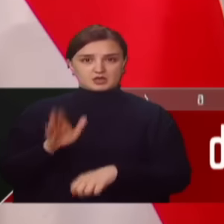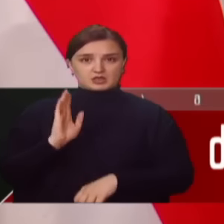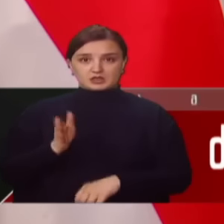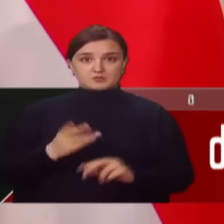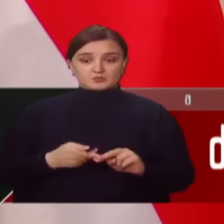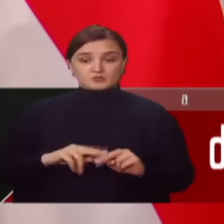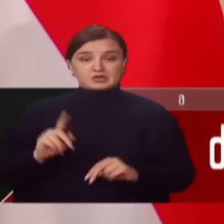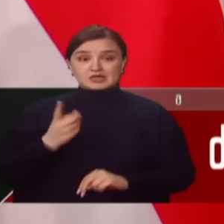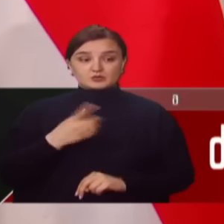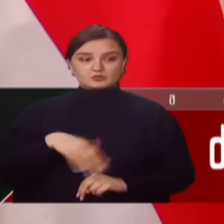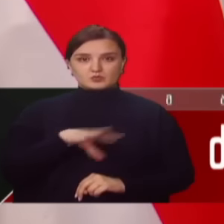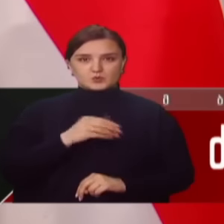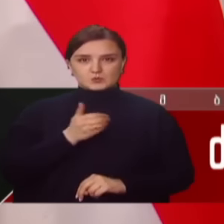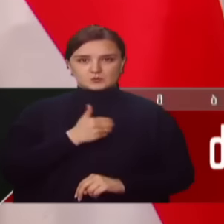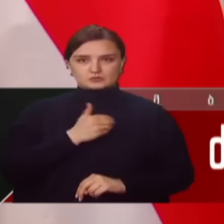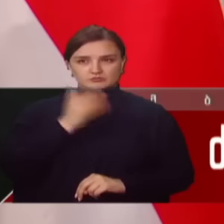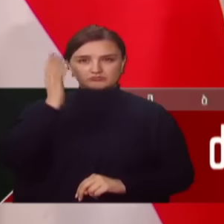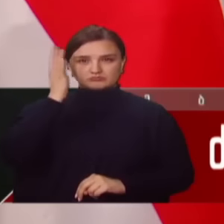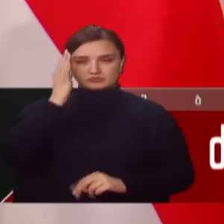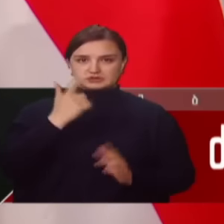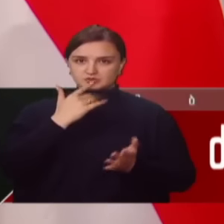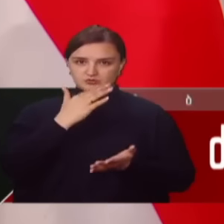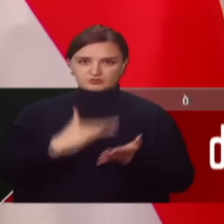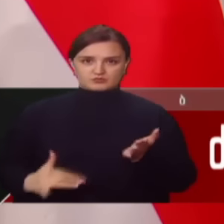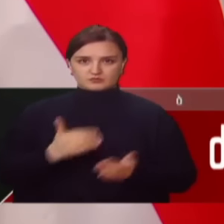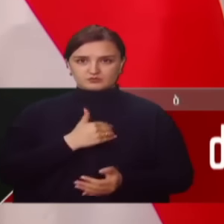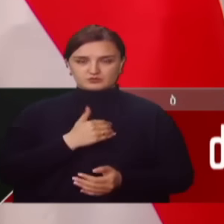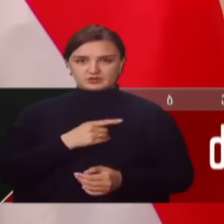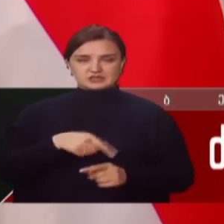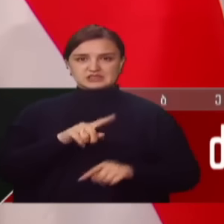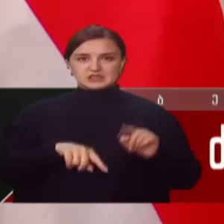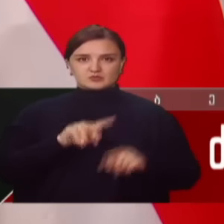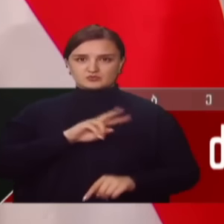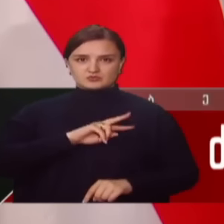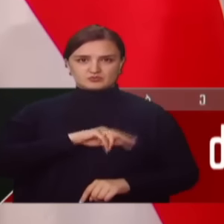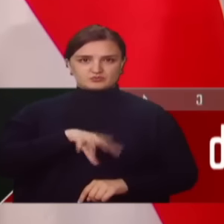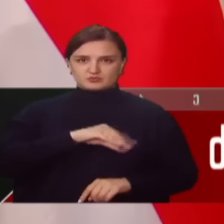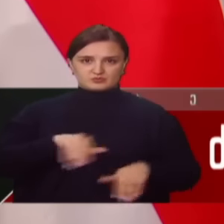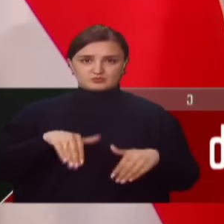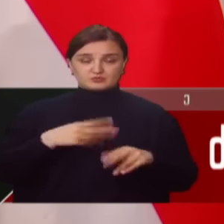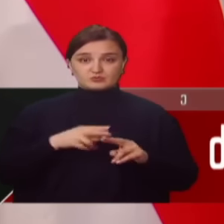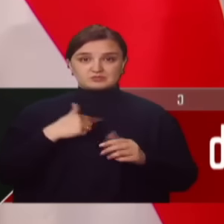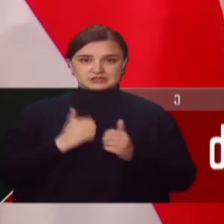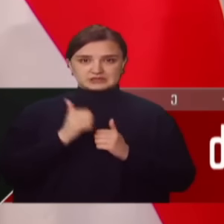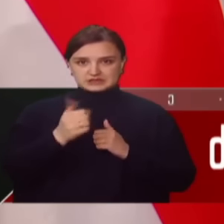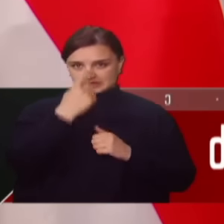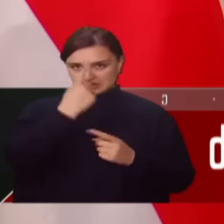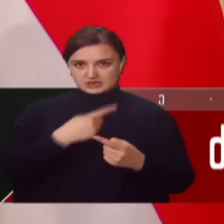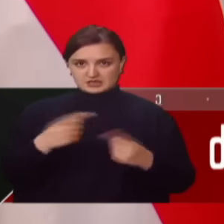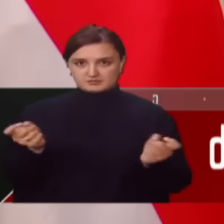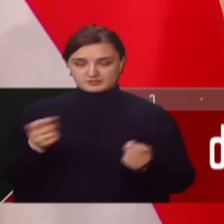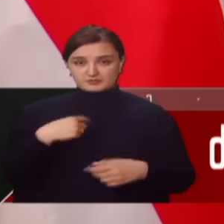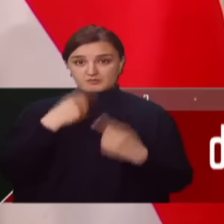რომ მათი ინტერესია რომ აქ სისხლი დაიღვაროს აი ამ უსამშობლოების და ამაზე გაფრთხილებ წინასწარ. კიდევ